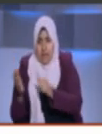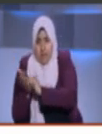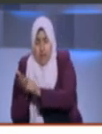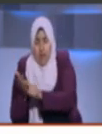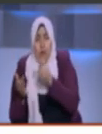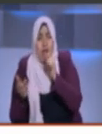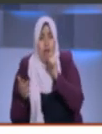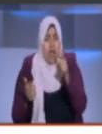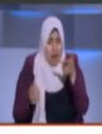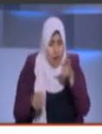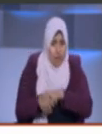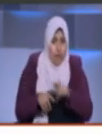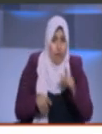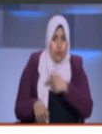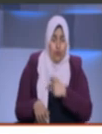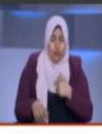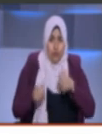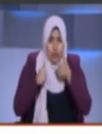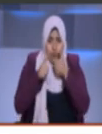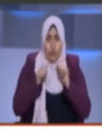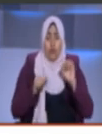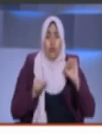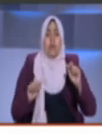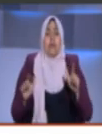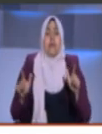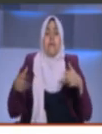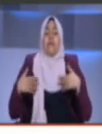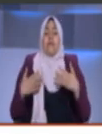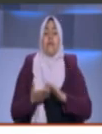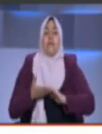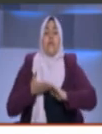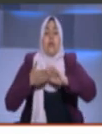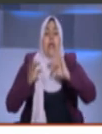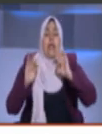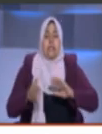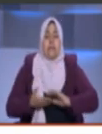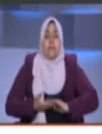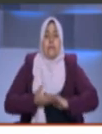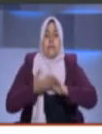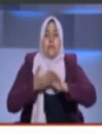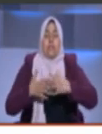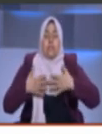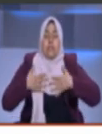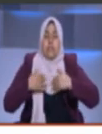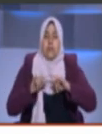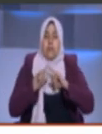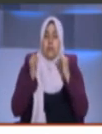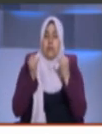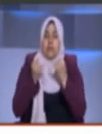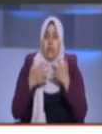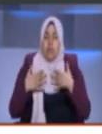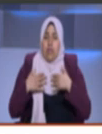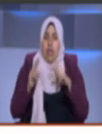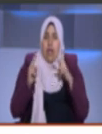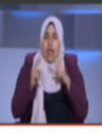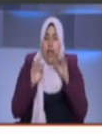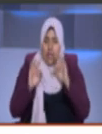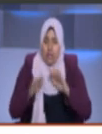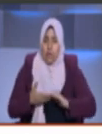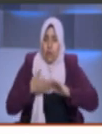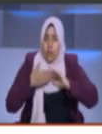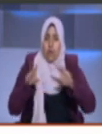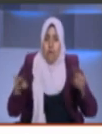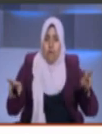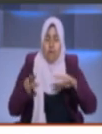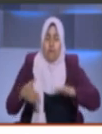ومن خلال إصداره قرارا بمساعدة منظمة الصحة العالمية من خلال